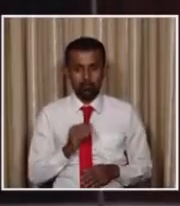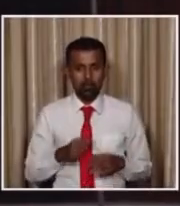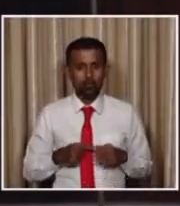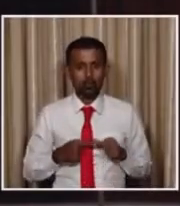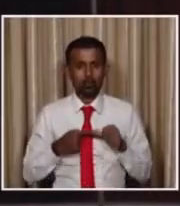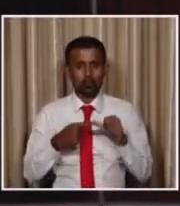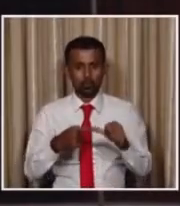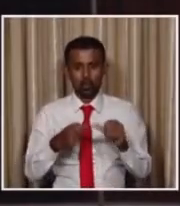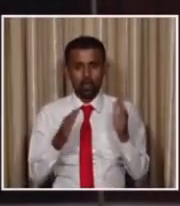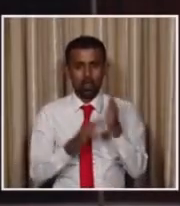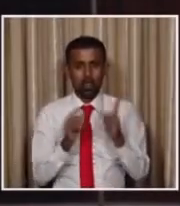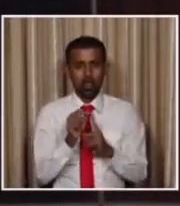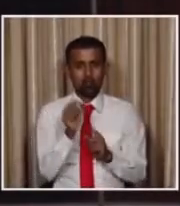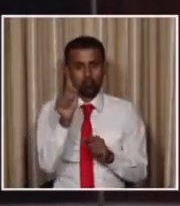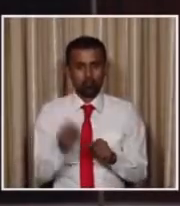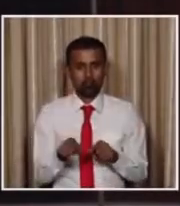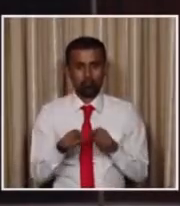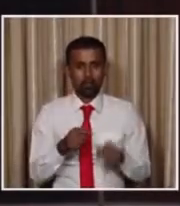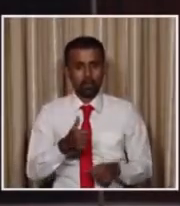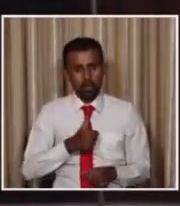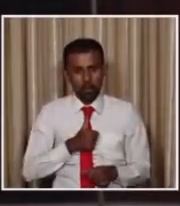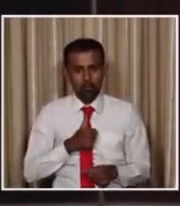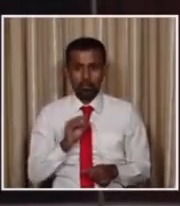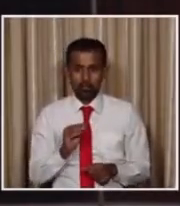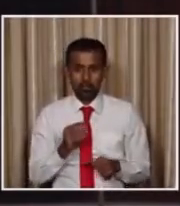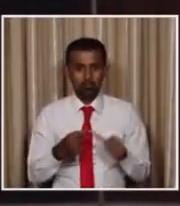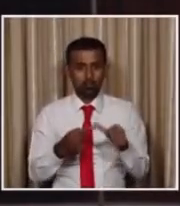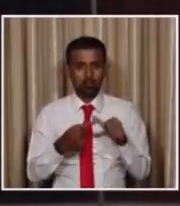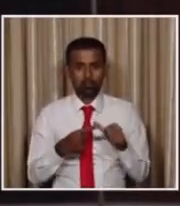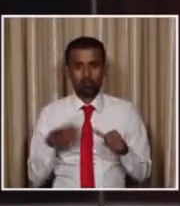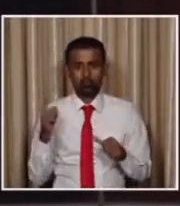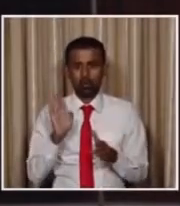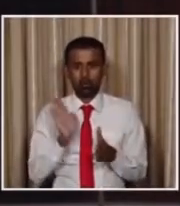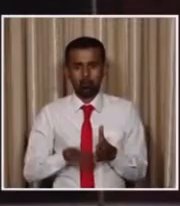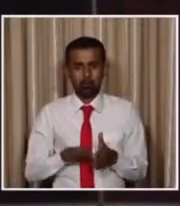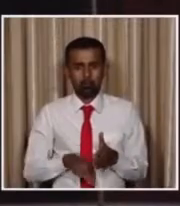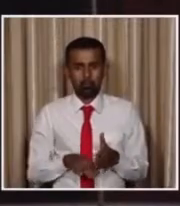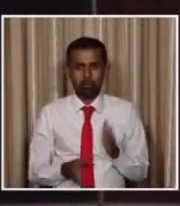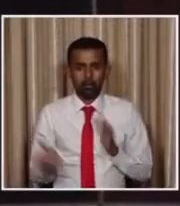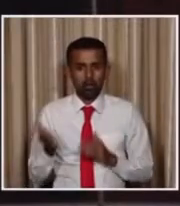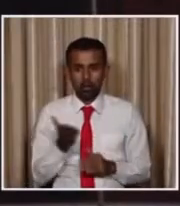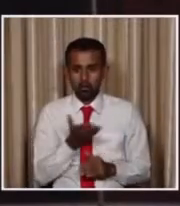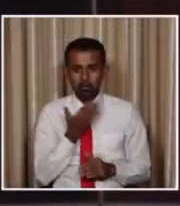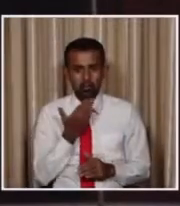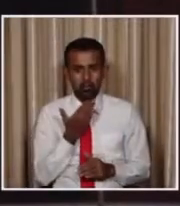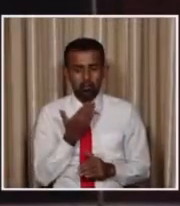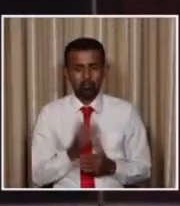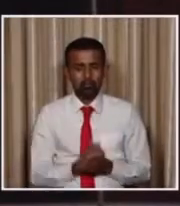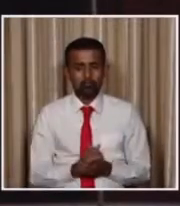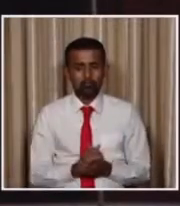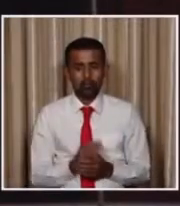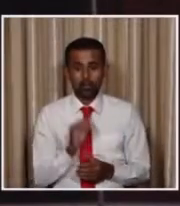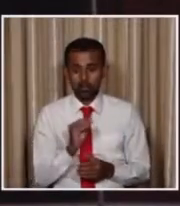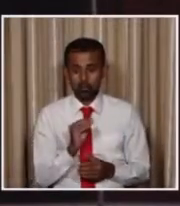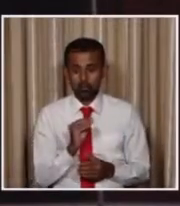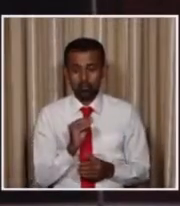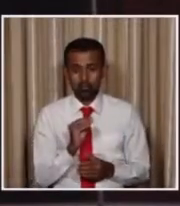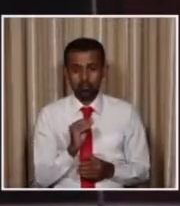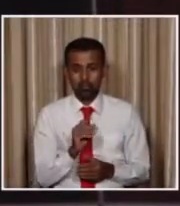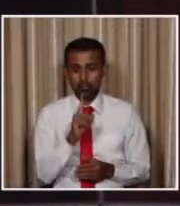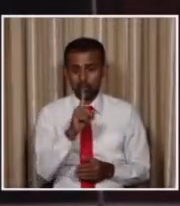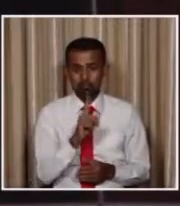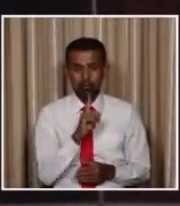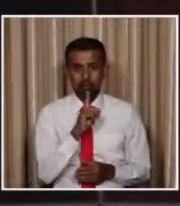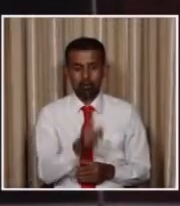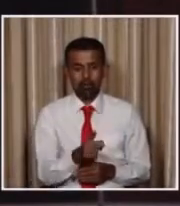denne amathyawareyekuda ehema kemathina uttara deela anithya pratiksepa kala yanna puluwan kiyala kiyanna puluwan namuth sabapathumani ekak